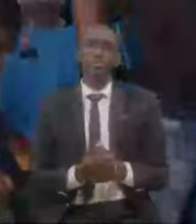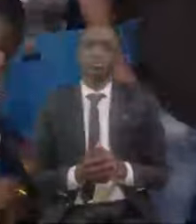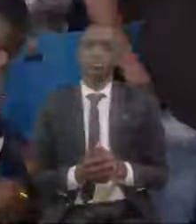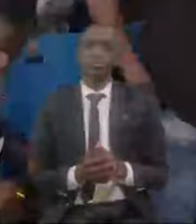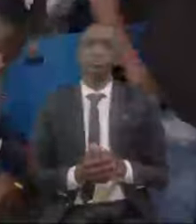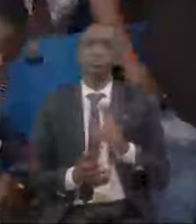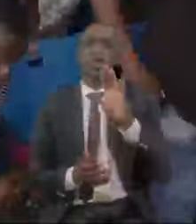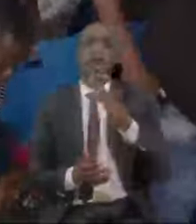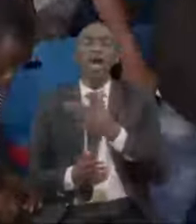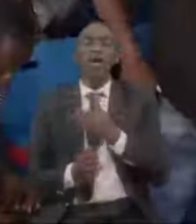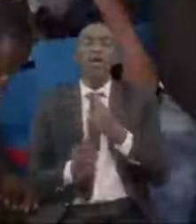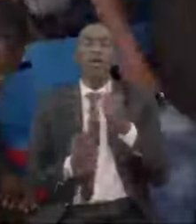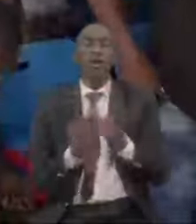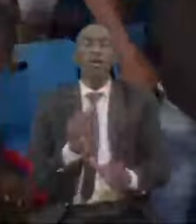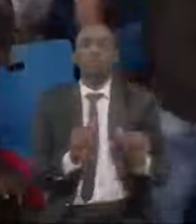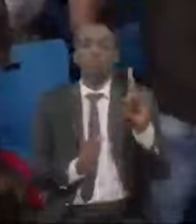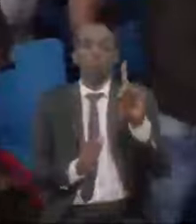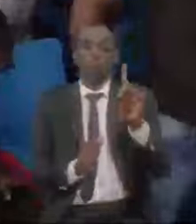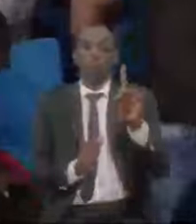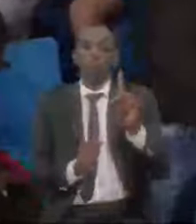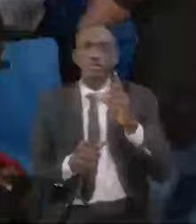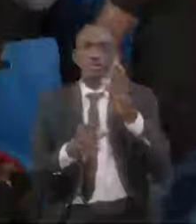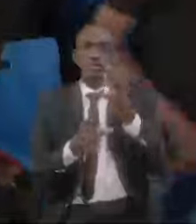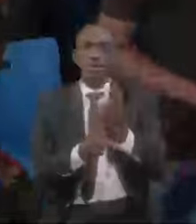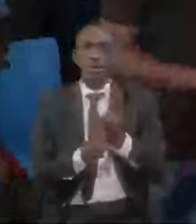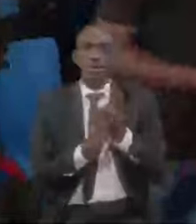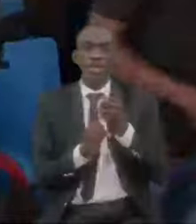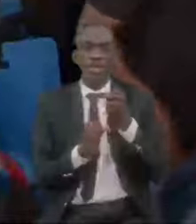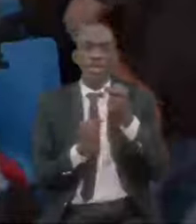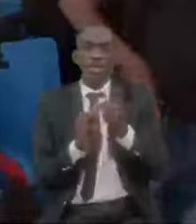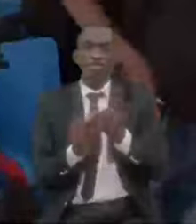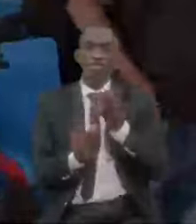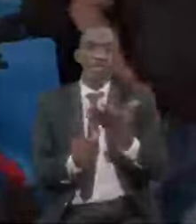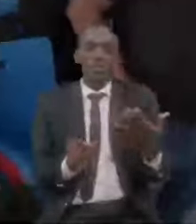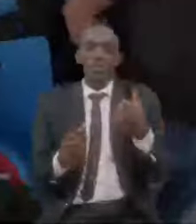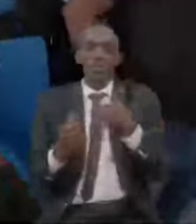Et que chacun amène tout ce qu'il a entendu à Dieu